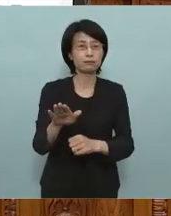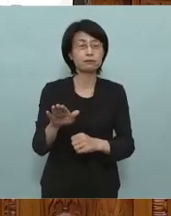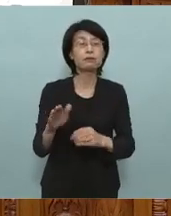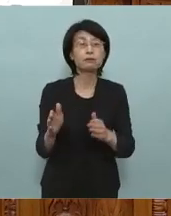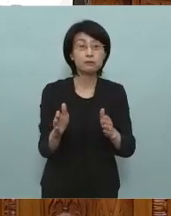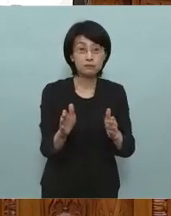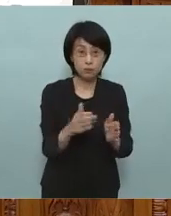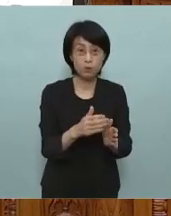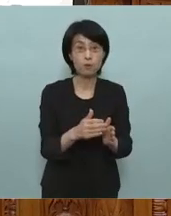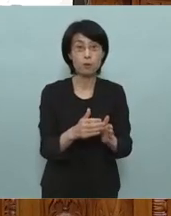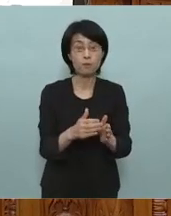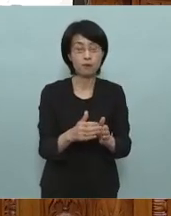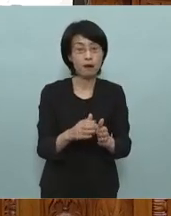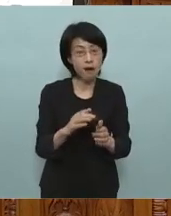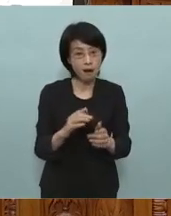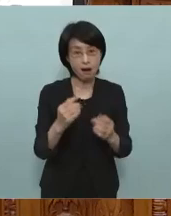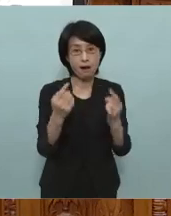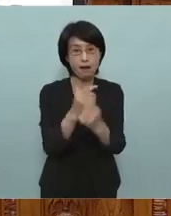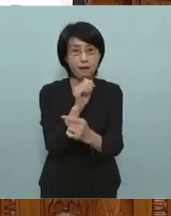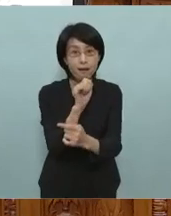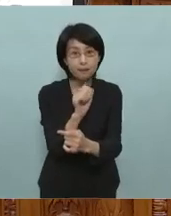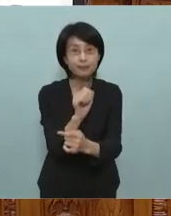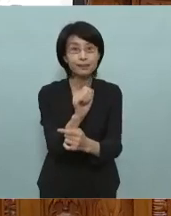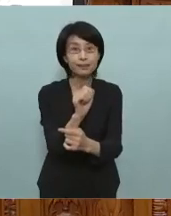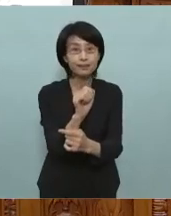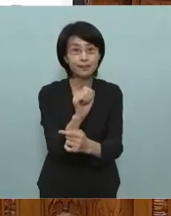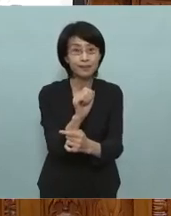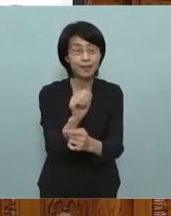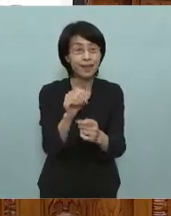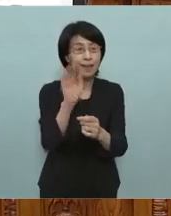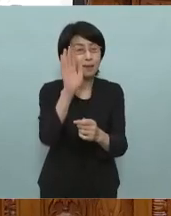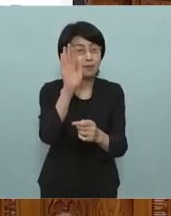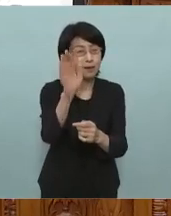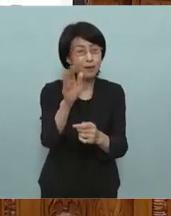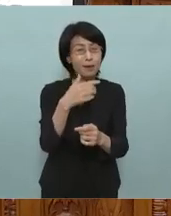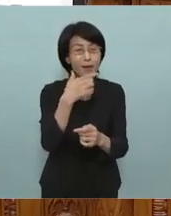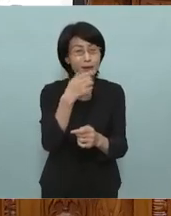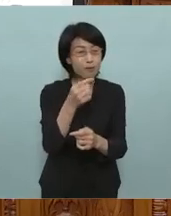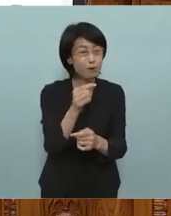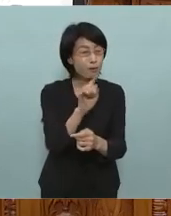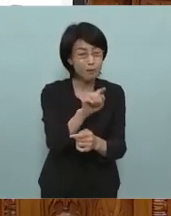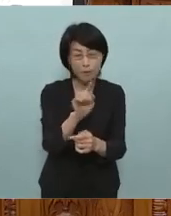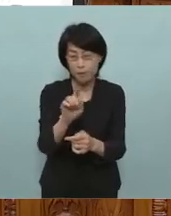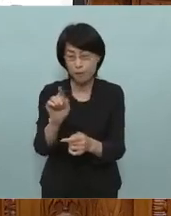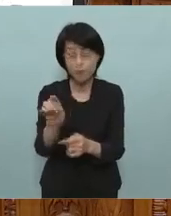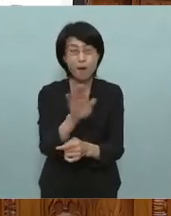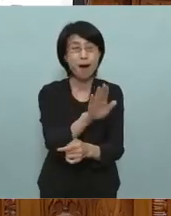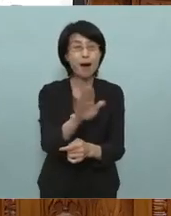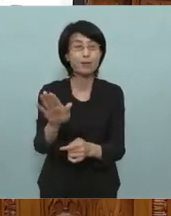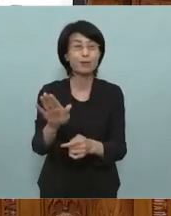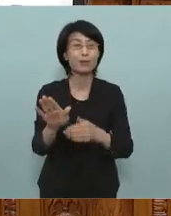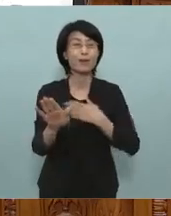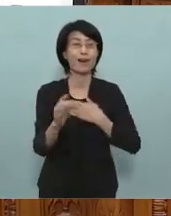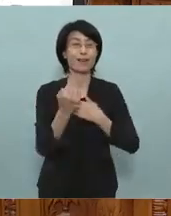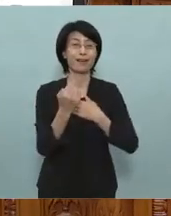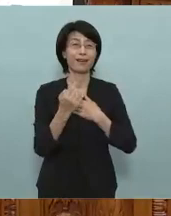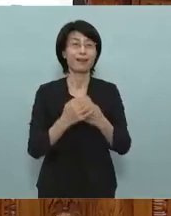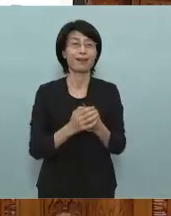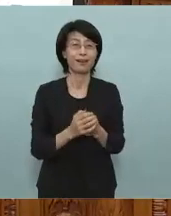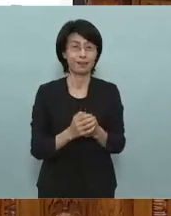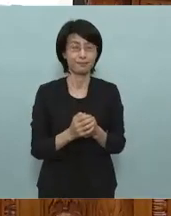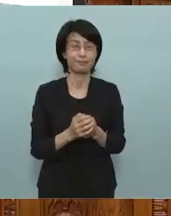で変化の目未来に向けた希望もまた多く生まれ始めているとも感じてい